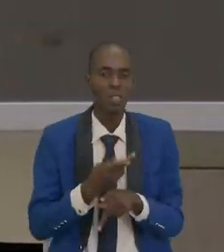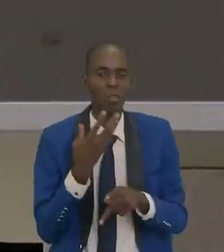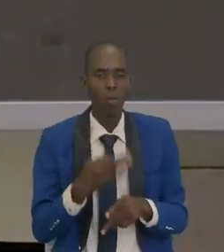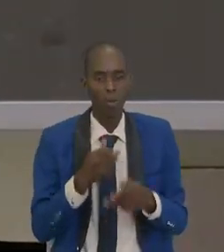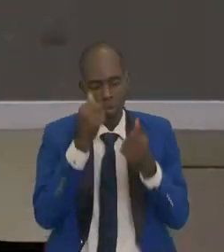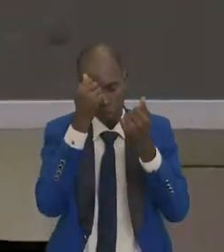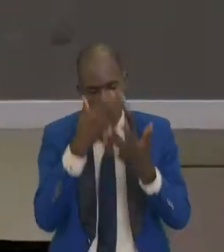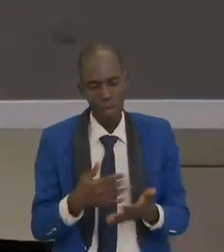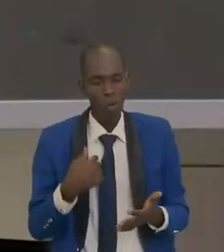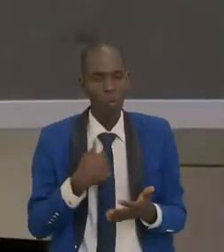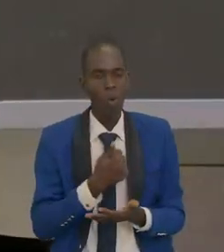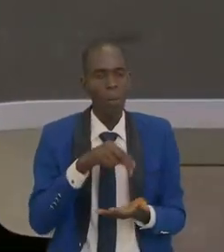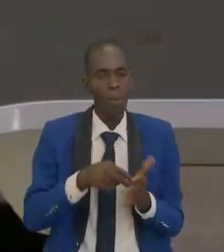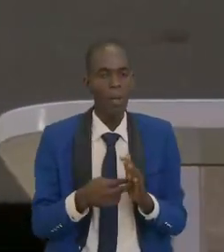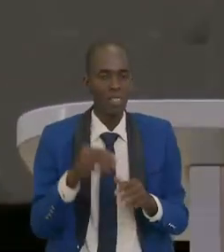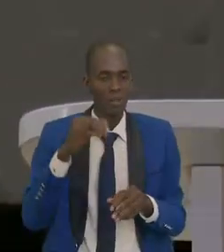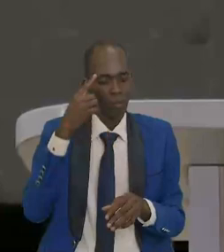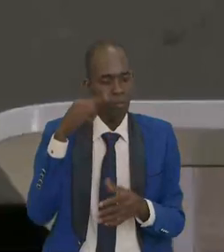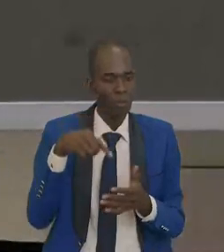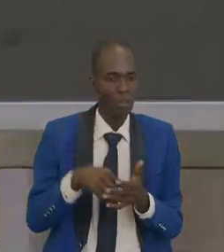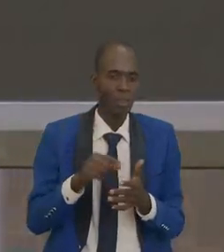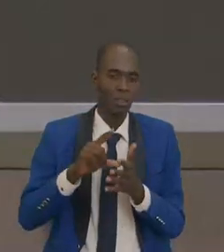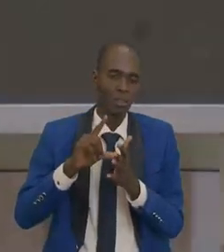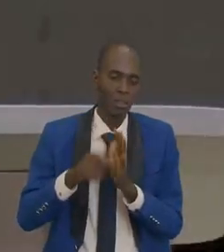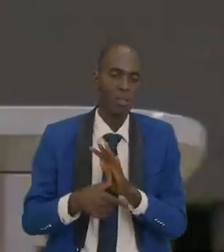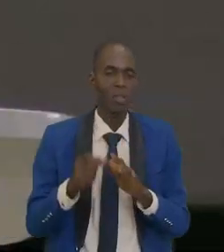parlons dans ces derniers jours.